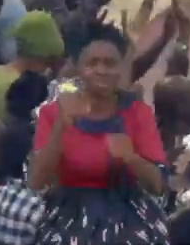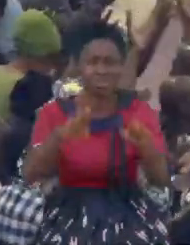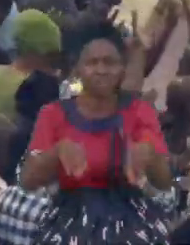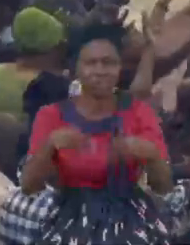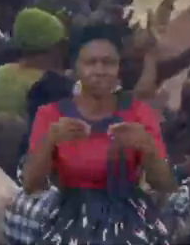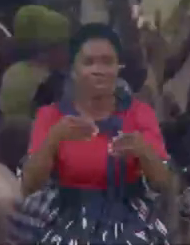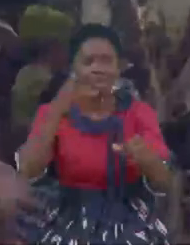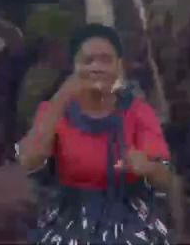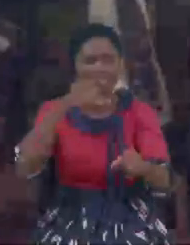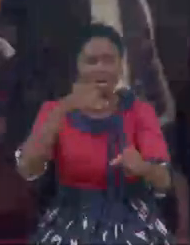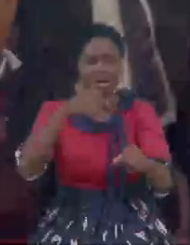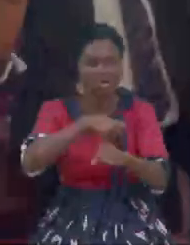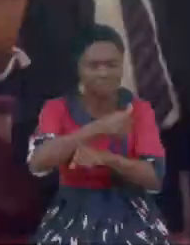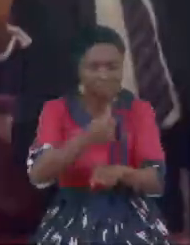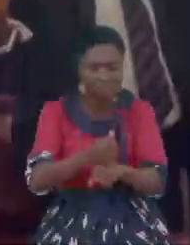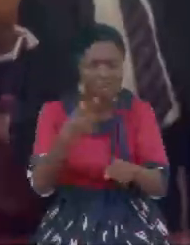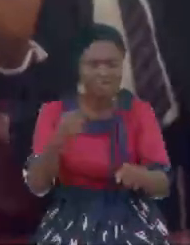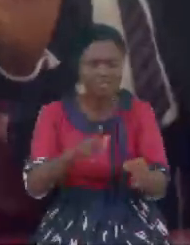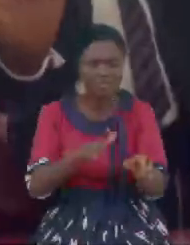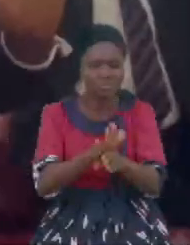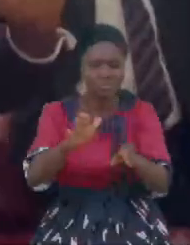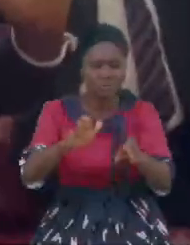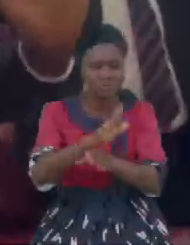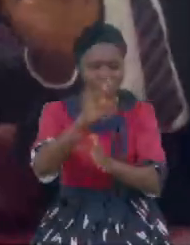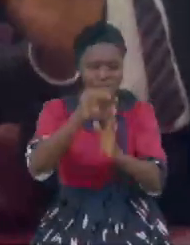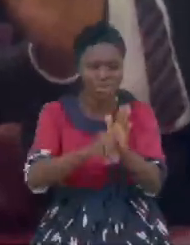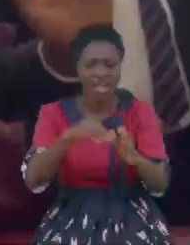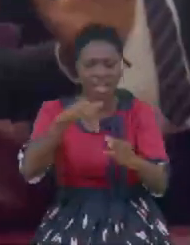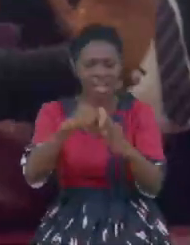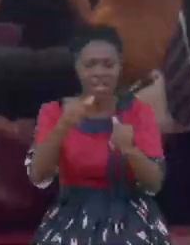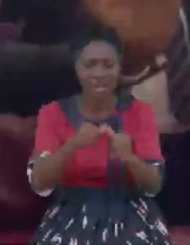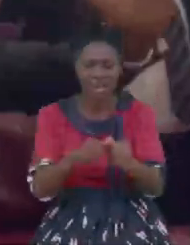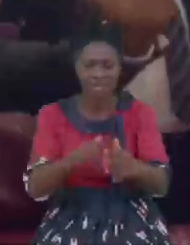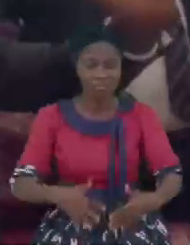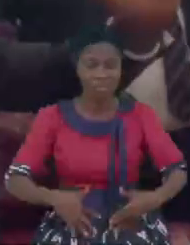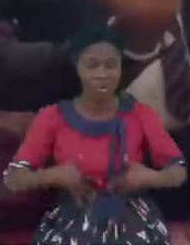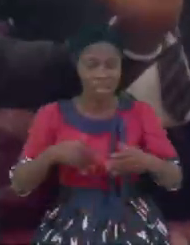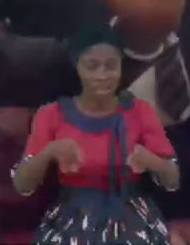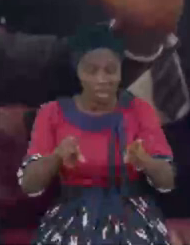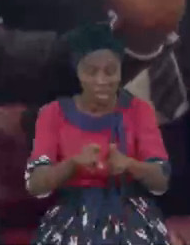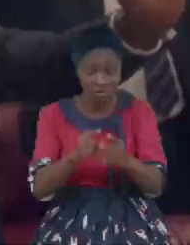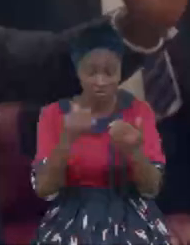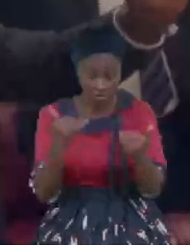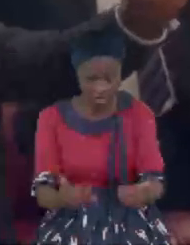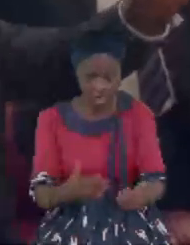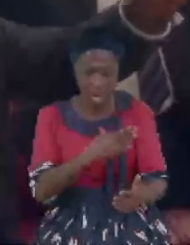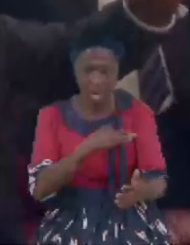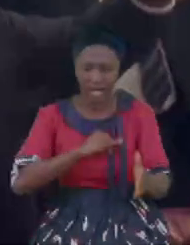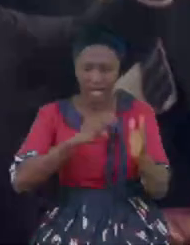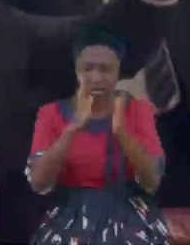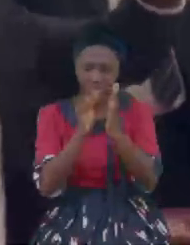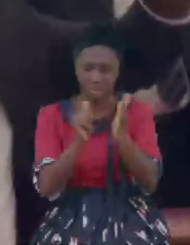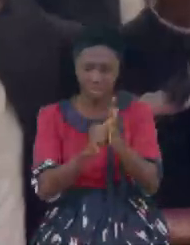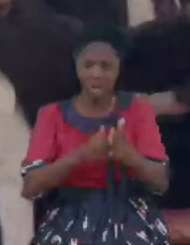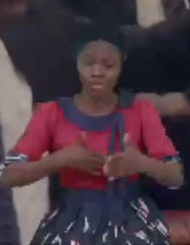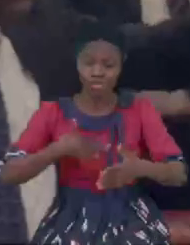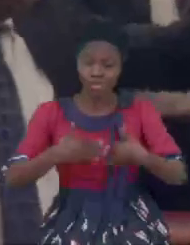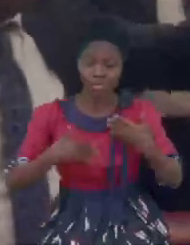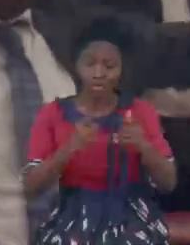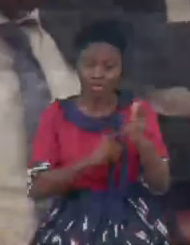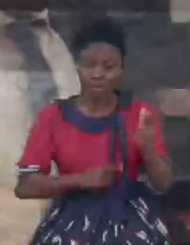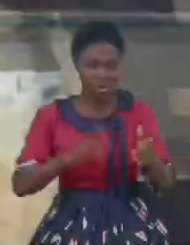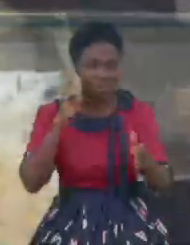les promesses, confirme l'accomplissement dans chaque vie, même maintenant. Je prie que la joie du Seigneur soit la